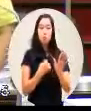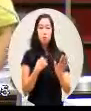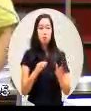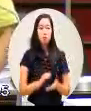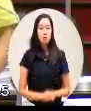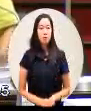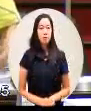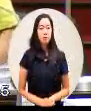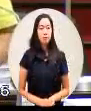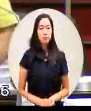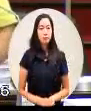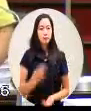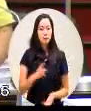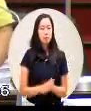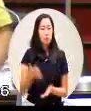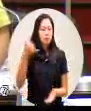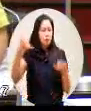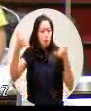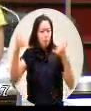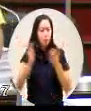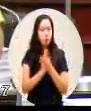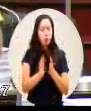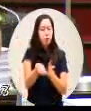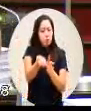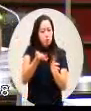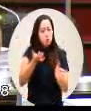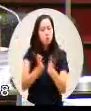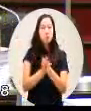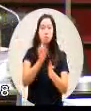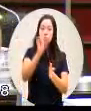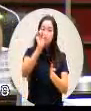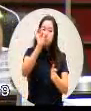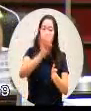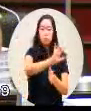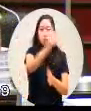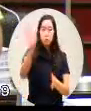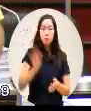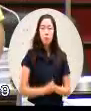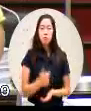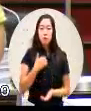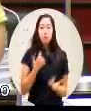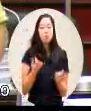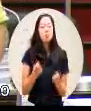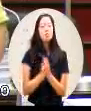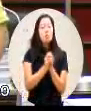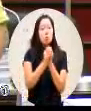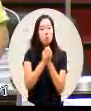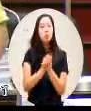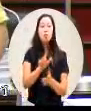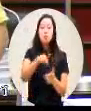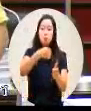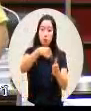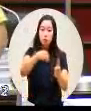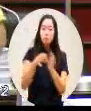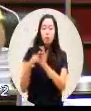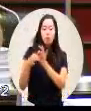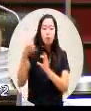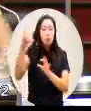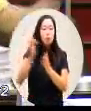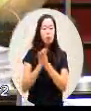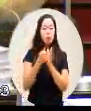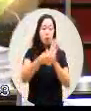跟投诉的情形，先超十五天，十五天前，我也有拜托咱教育联络员，那个郑